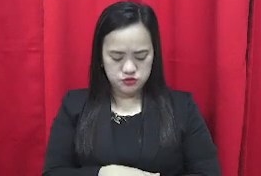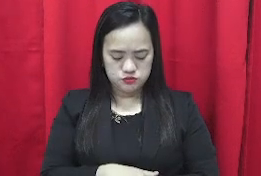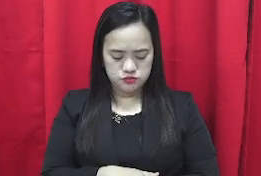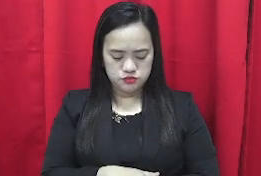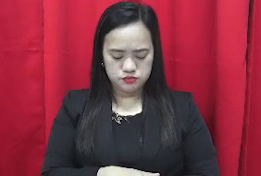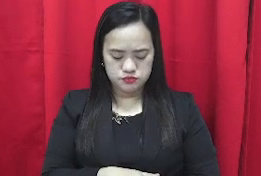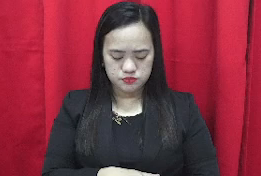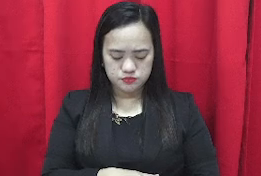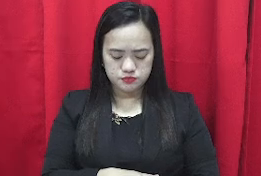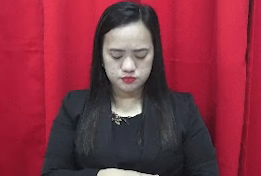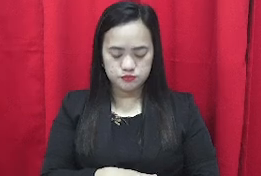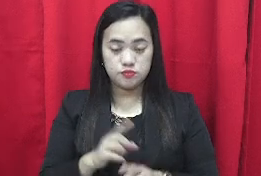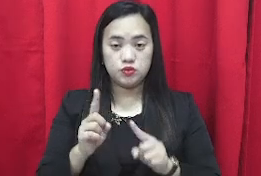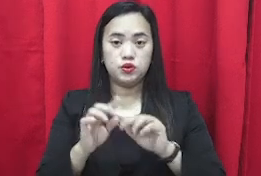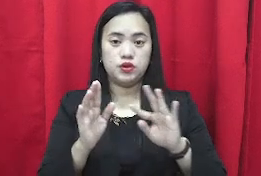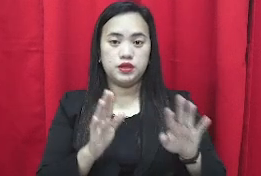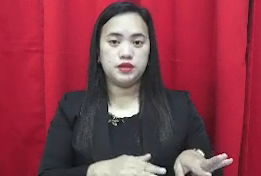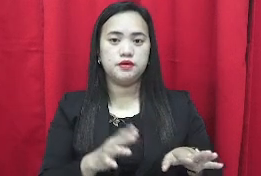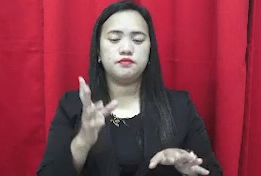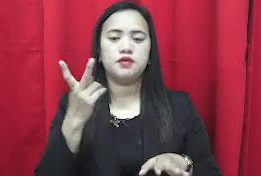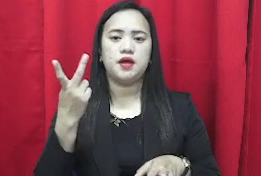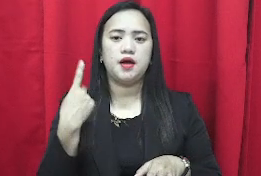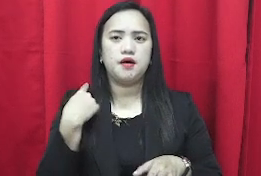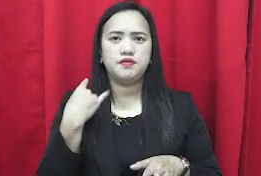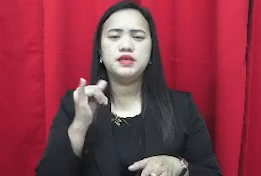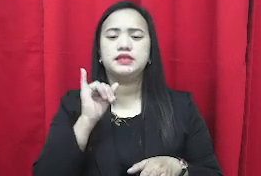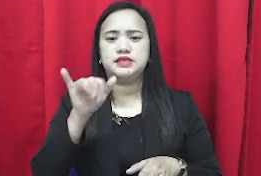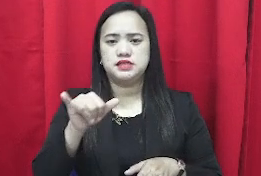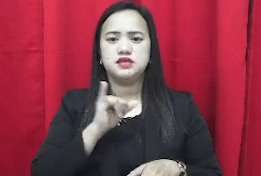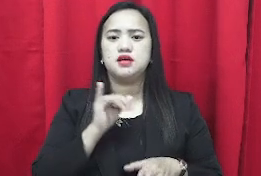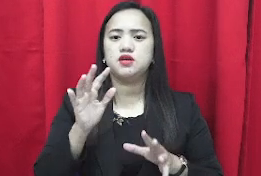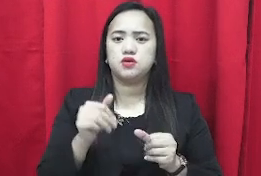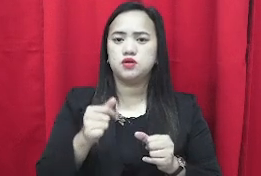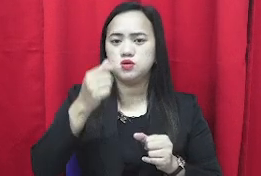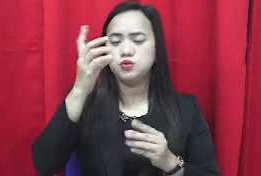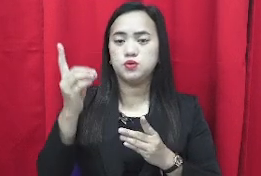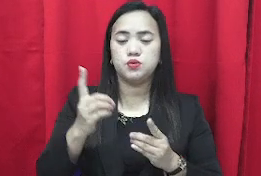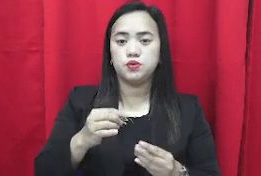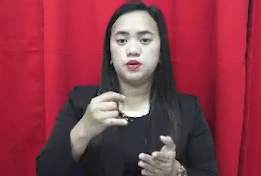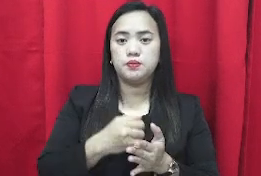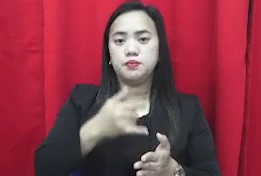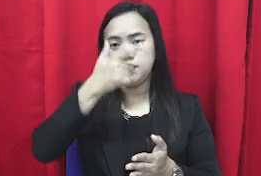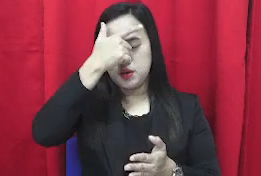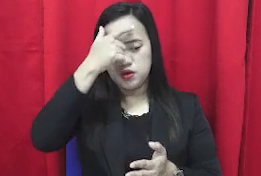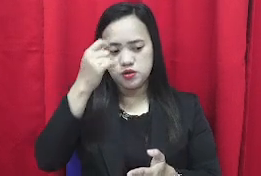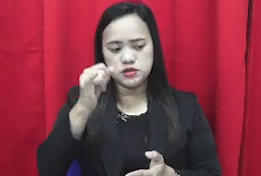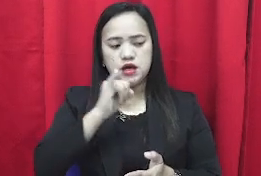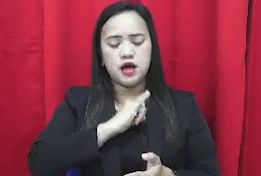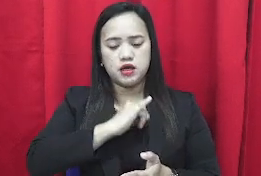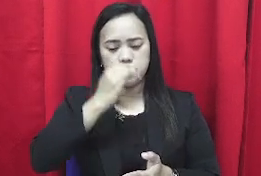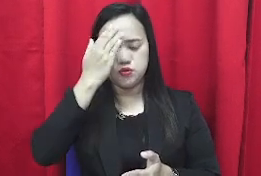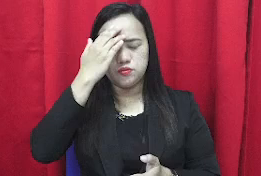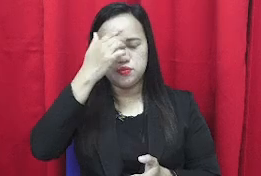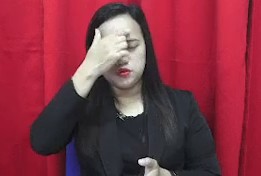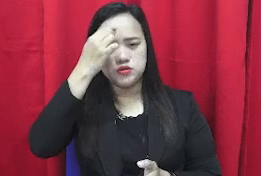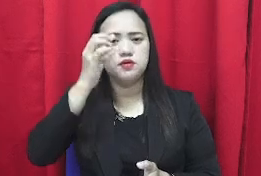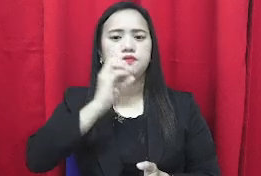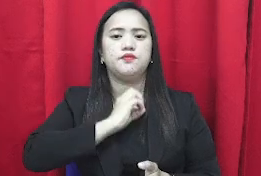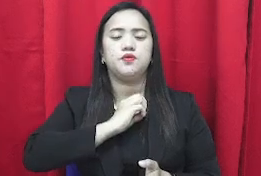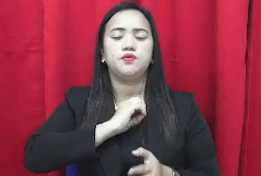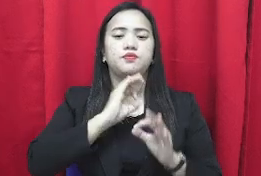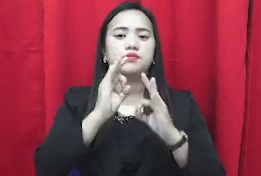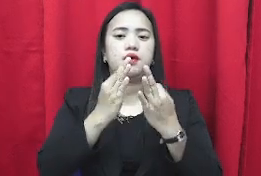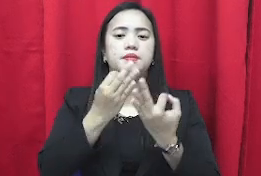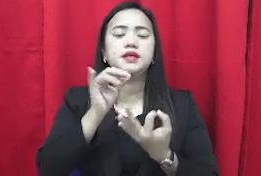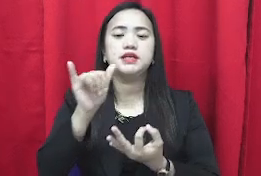atin yong kaisipan na kaya ko to pamilya ko to eh Ako ng bahala dito kargo ko to pamilya ko to e Naniniwala naman